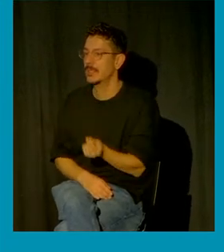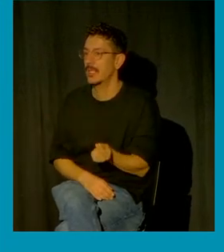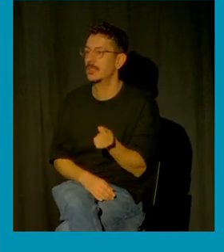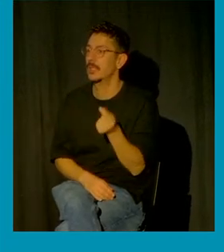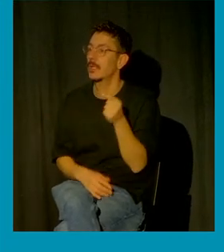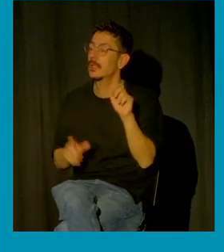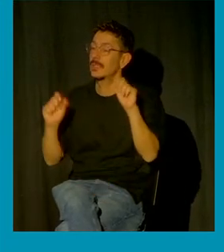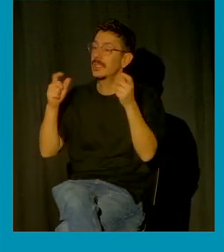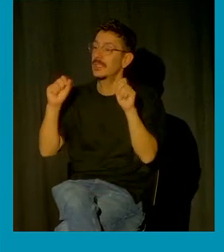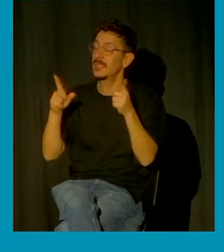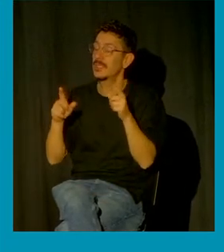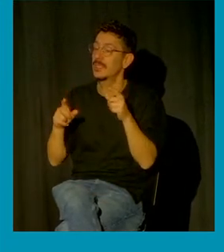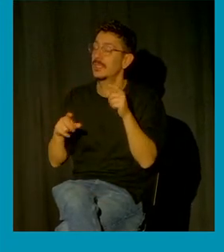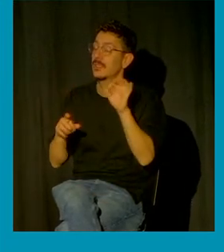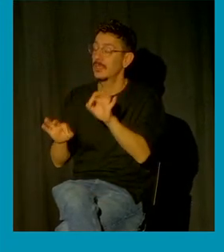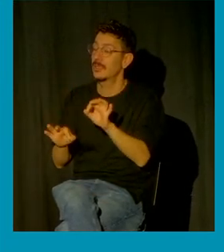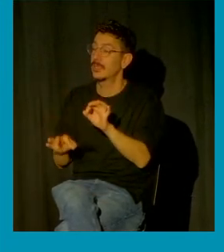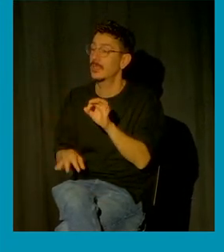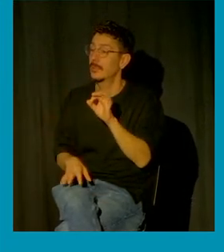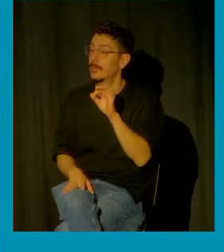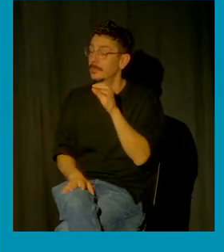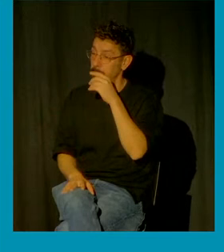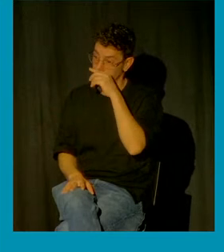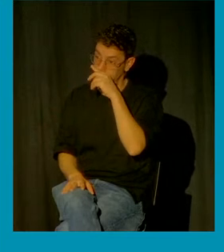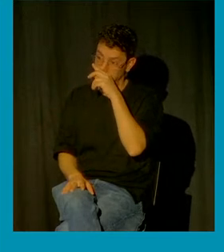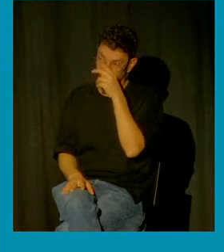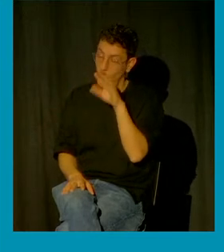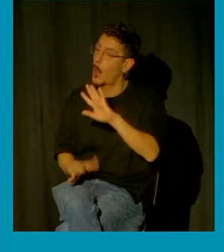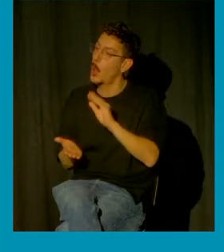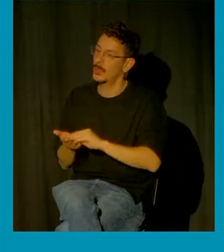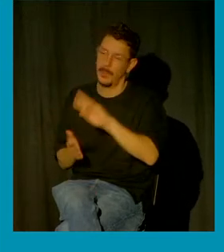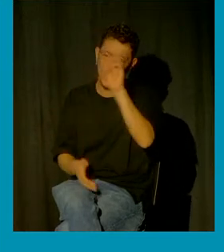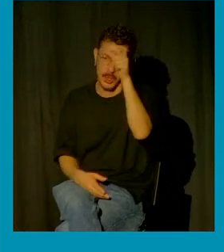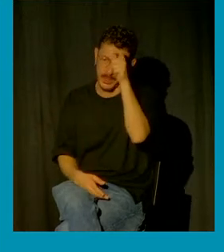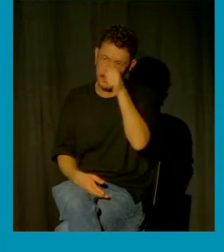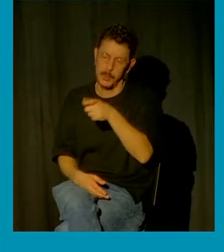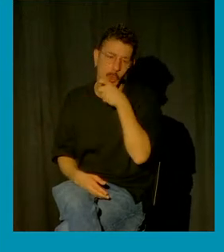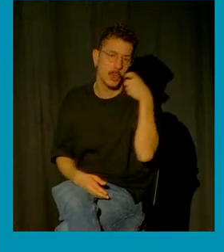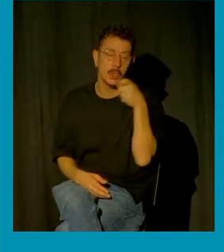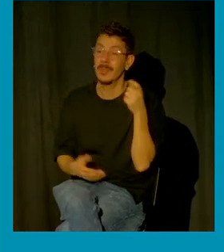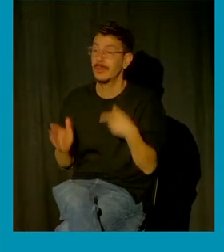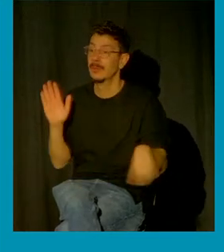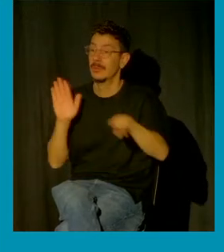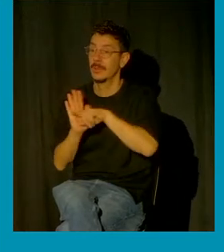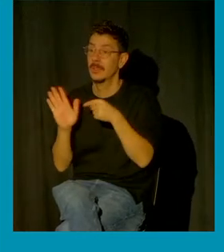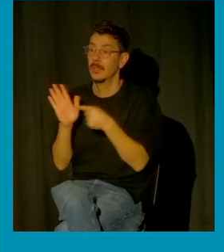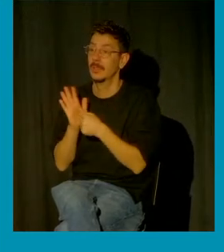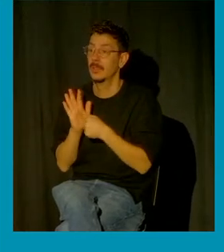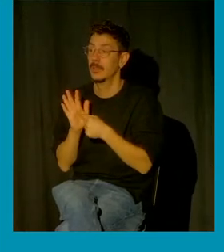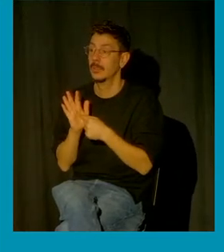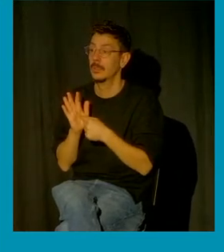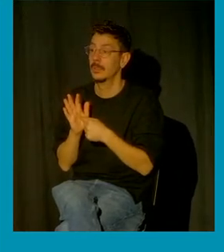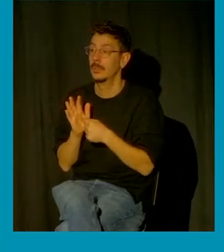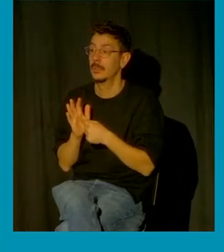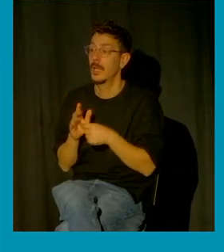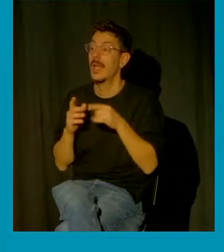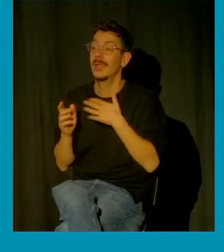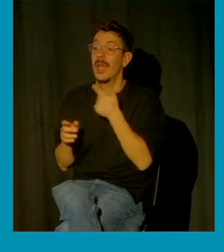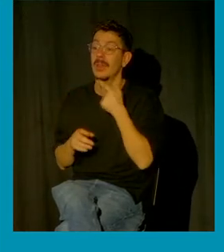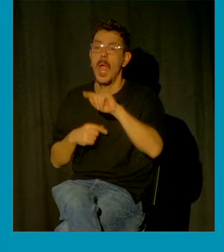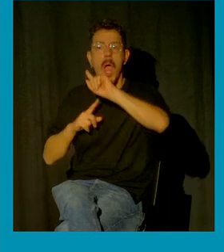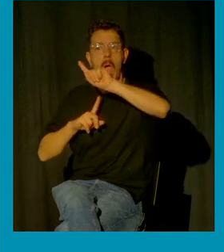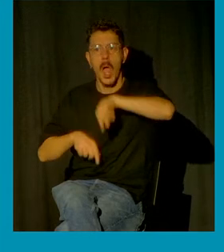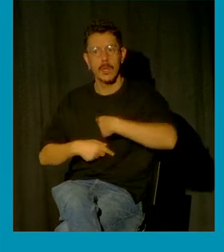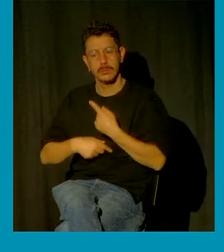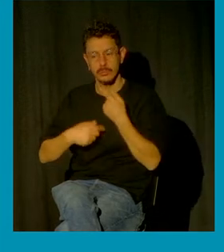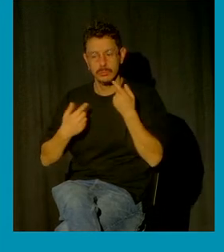digitals un altre cop aquest concepte mai dit però a tot arreu present que és l'autoposada en perill de les dones l'Anaia ho